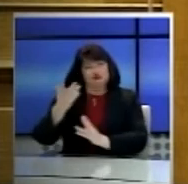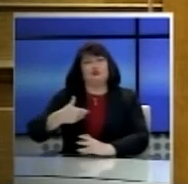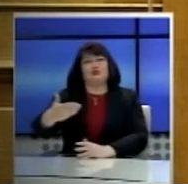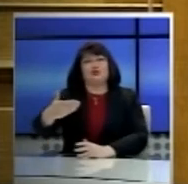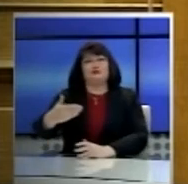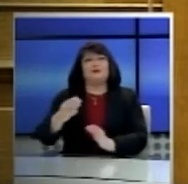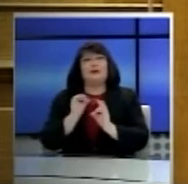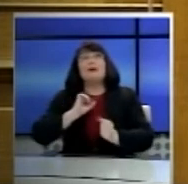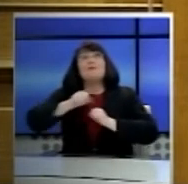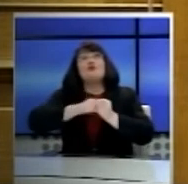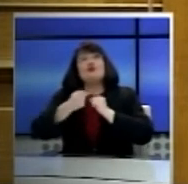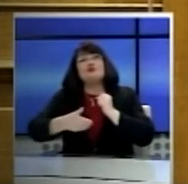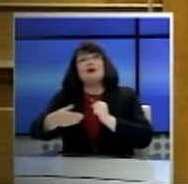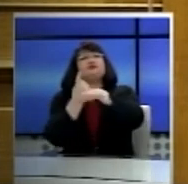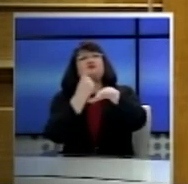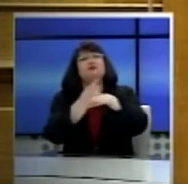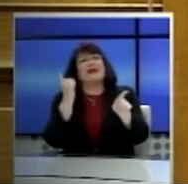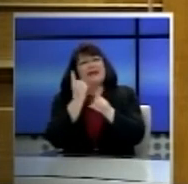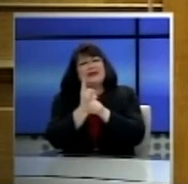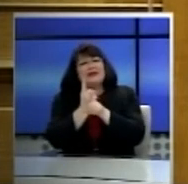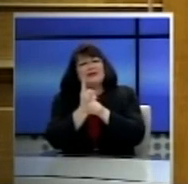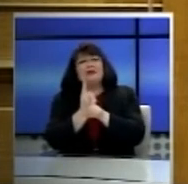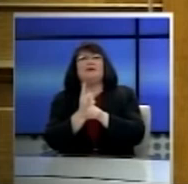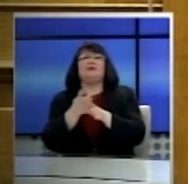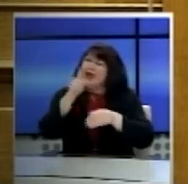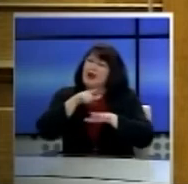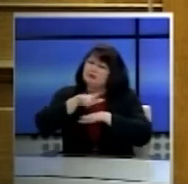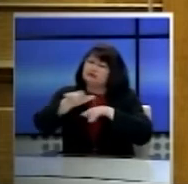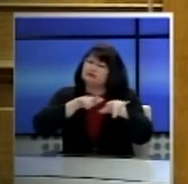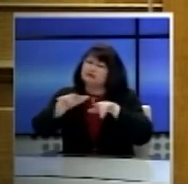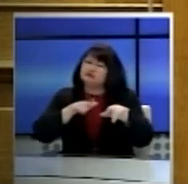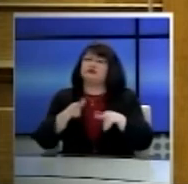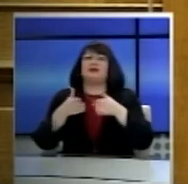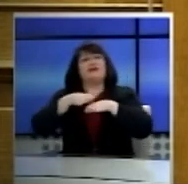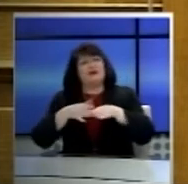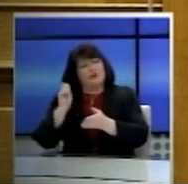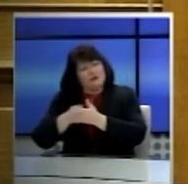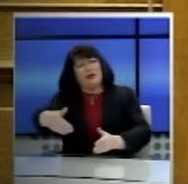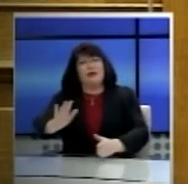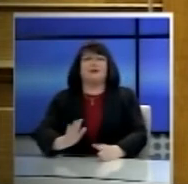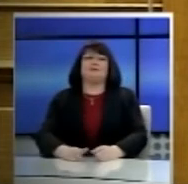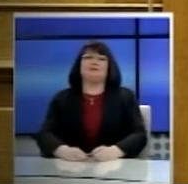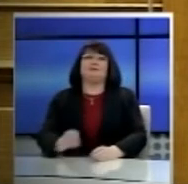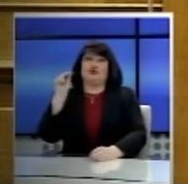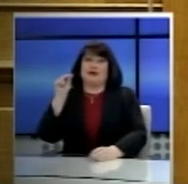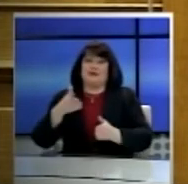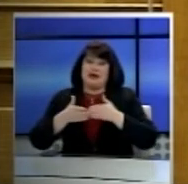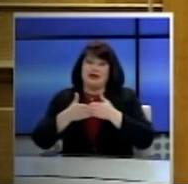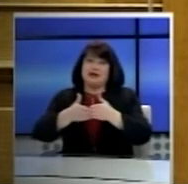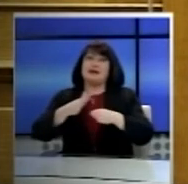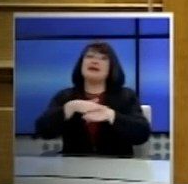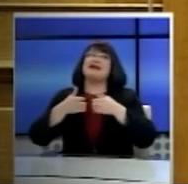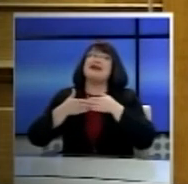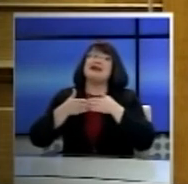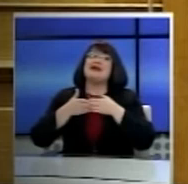κανόνες για την παραλαβή τους. Είπε ακόμη ότι στην έκτακτη τηλεδιάσκεψη του Ευρωπαϊκού Συμβουλίου θα θέσει το θέμα του διεθνούς